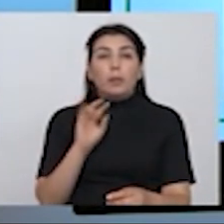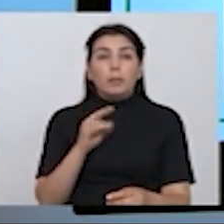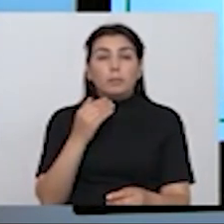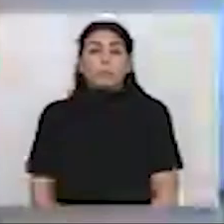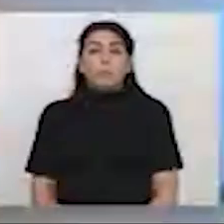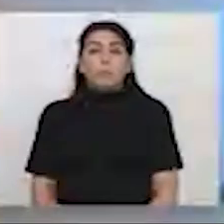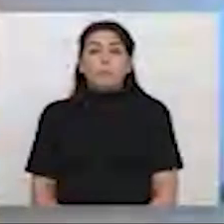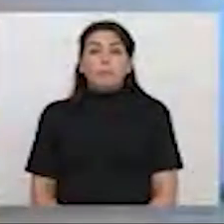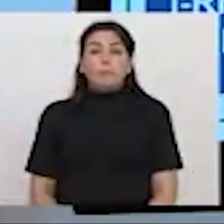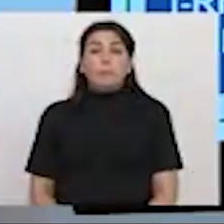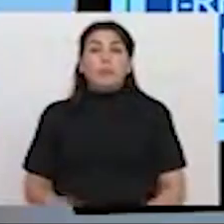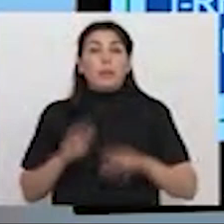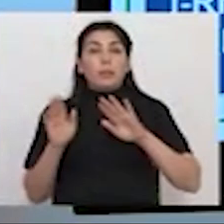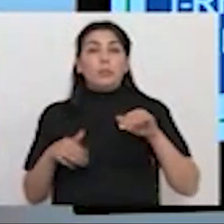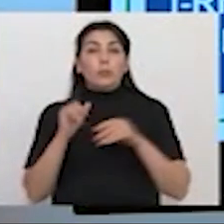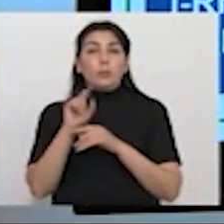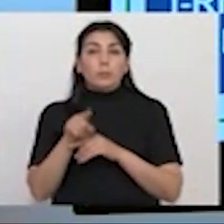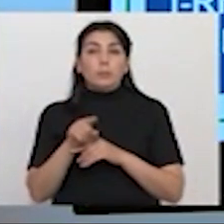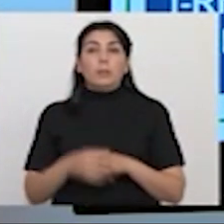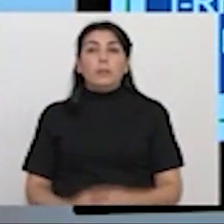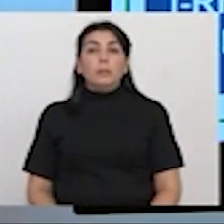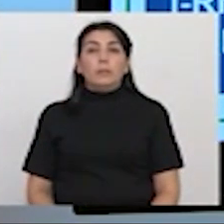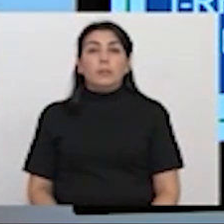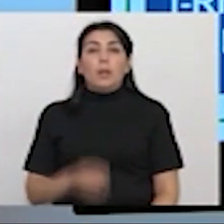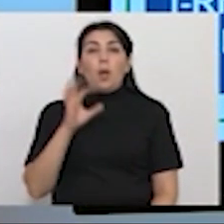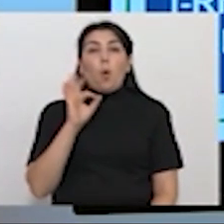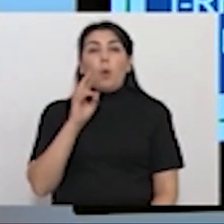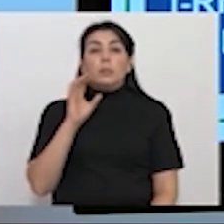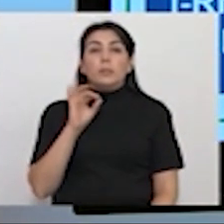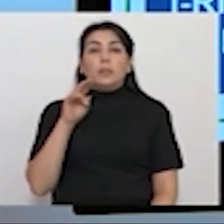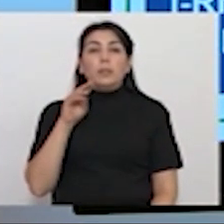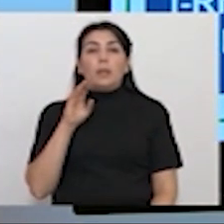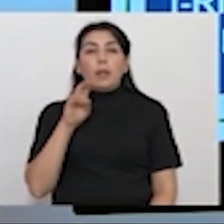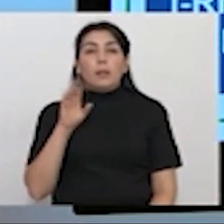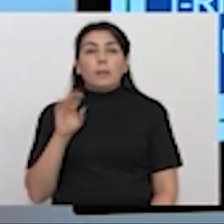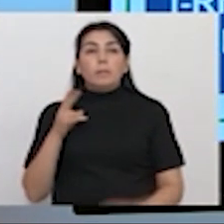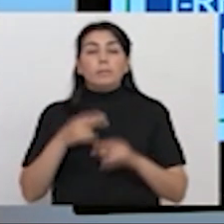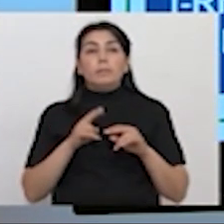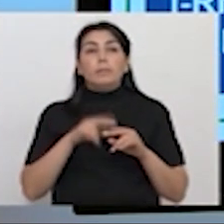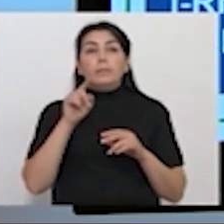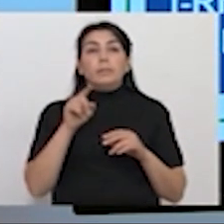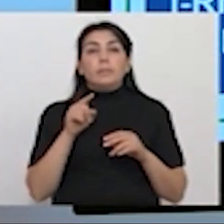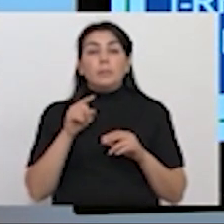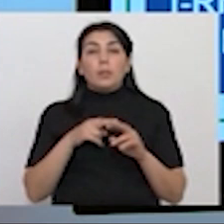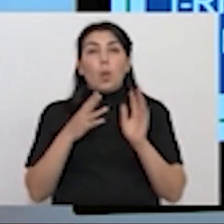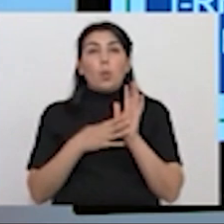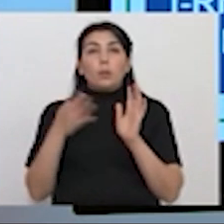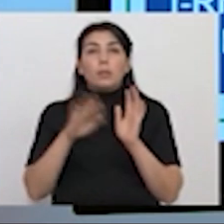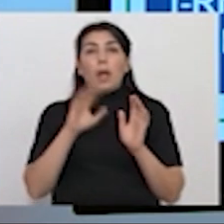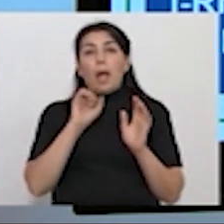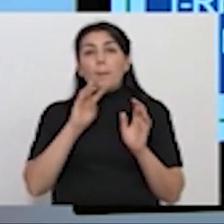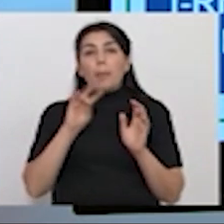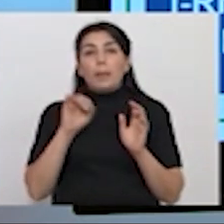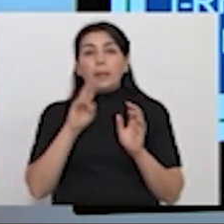mumkin bo'ladi. Keyingi topshirig'imizda oksitotsin gormoni va vazopressinga o'xshab 9ta